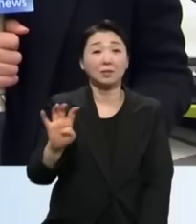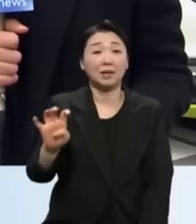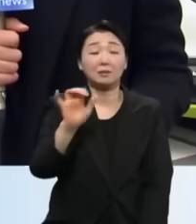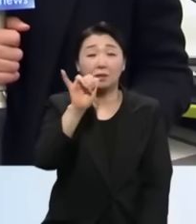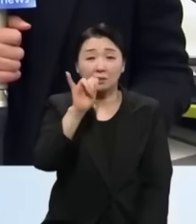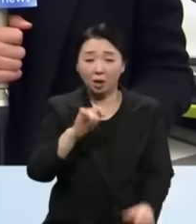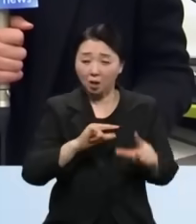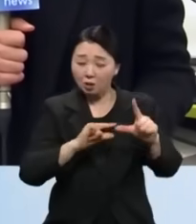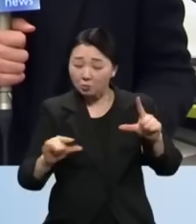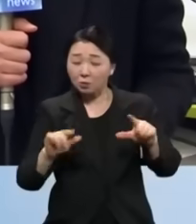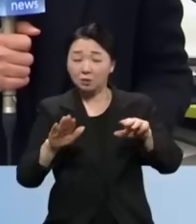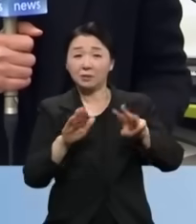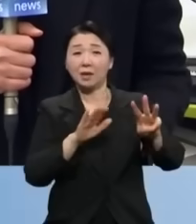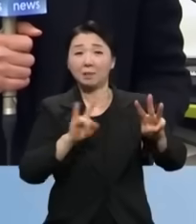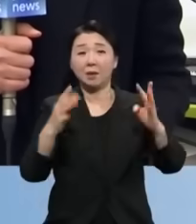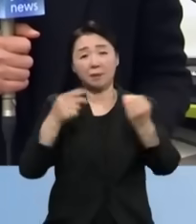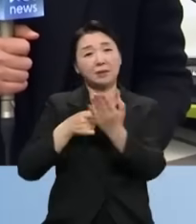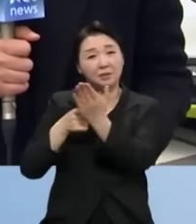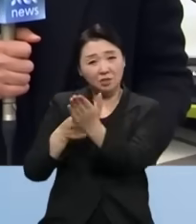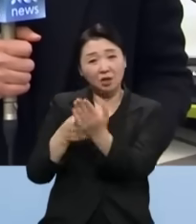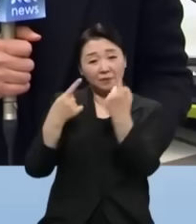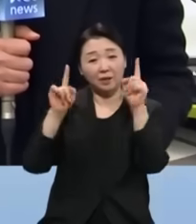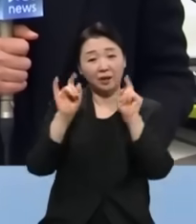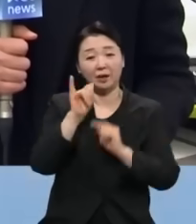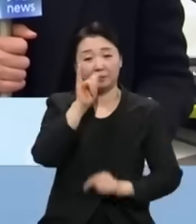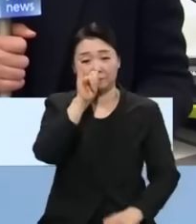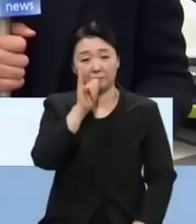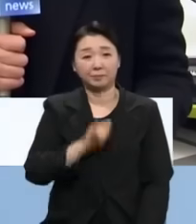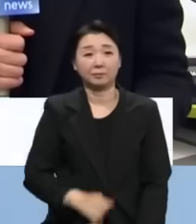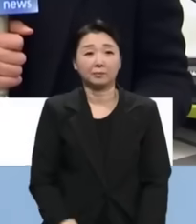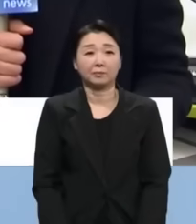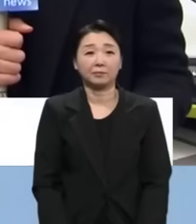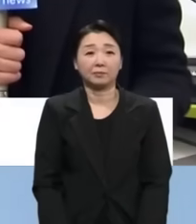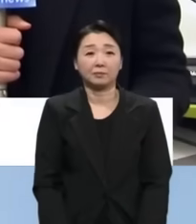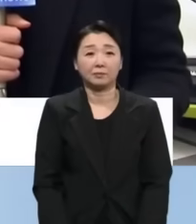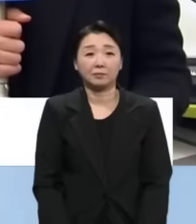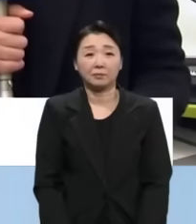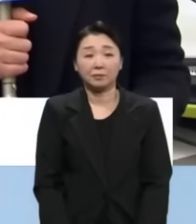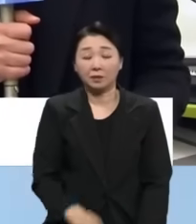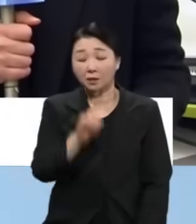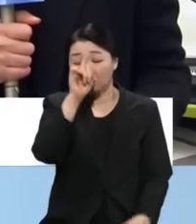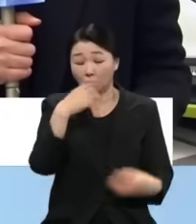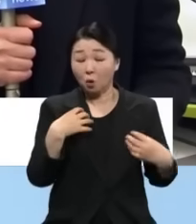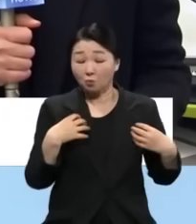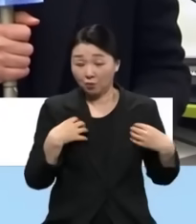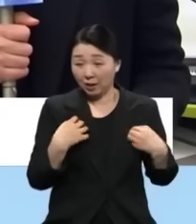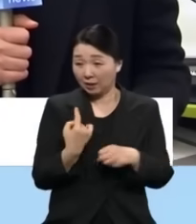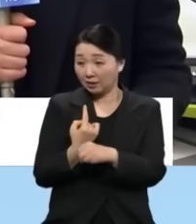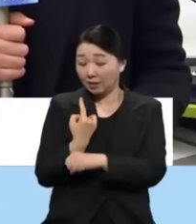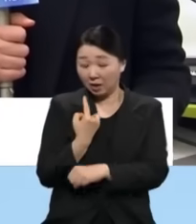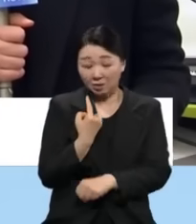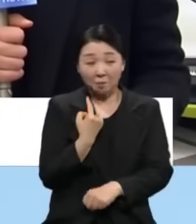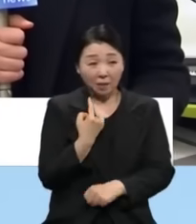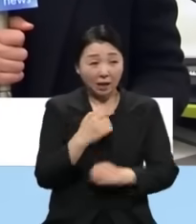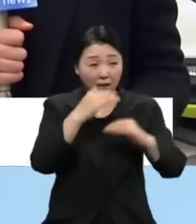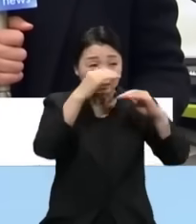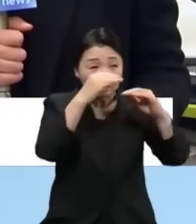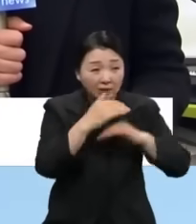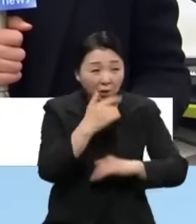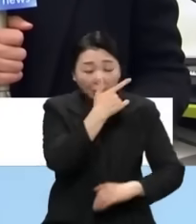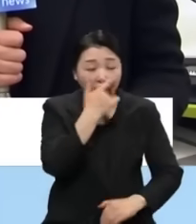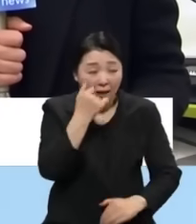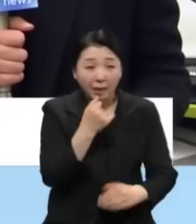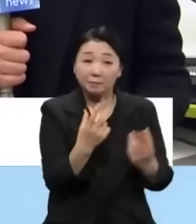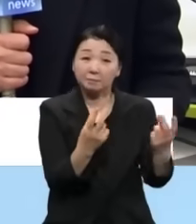지금보다 3배 많은 정원을 신청한 대학도 있는 것으로 알려지고 있습니다. 정부가 지난해 파악한 것과 비슷한 수치로 이